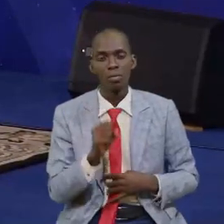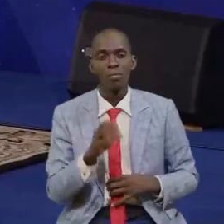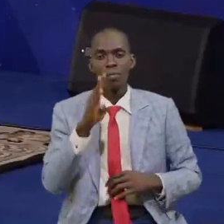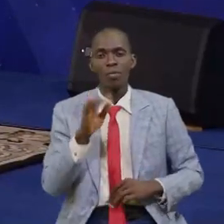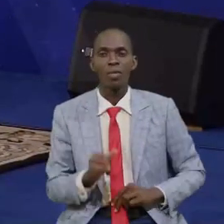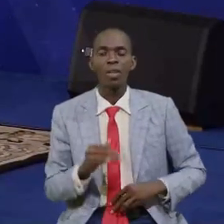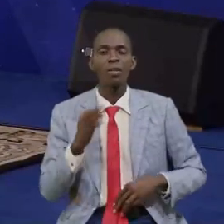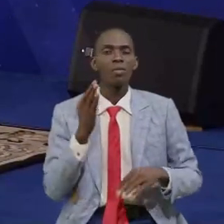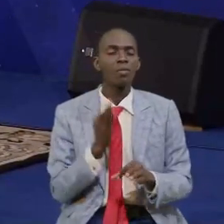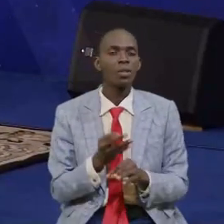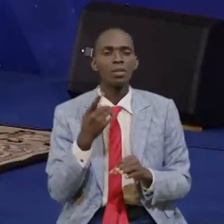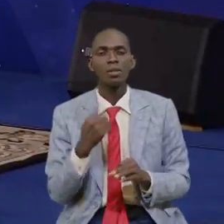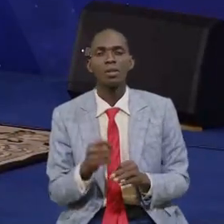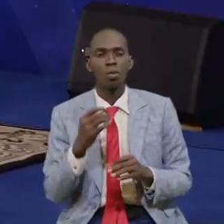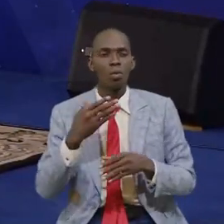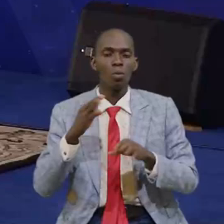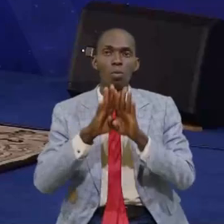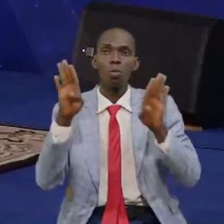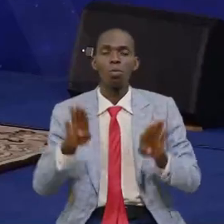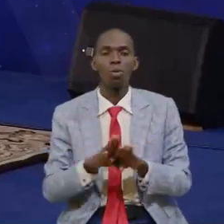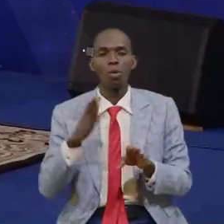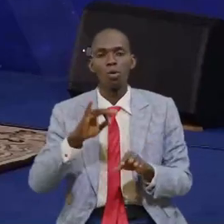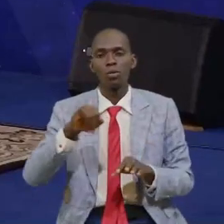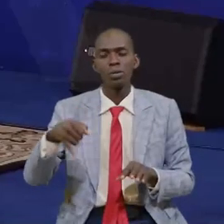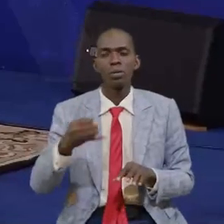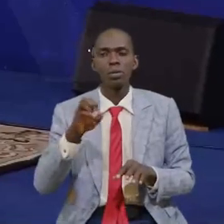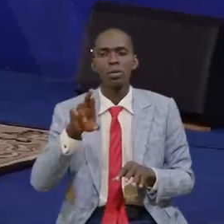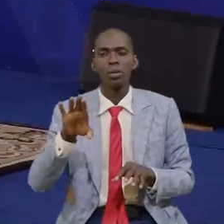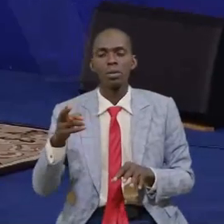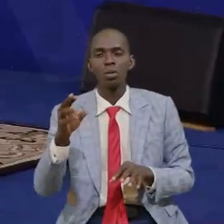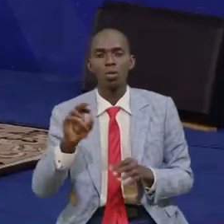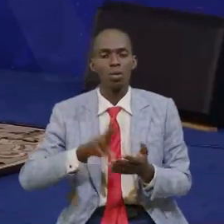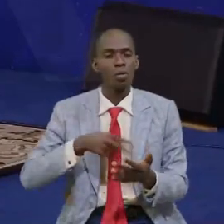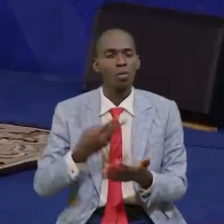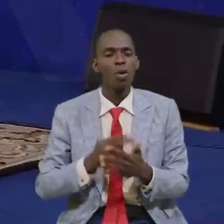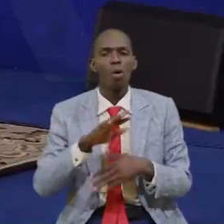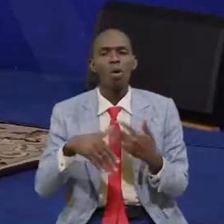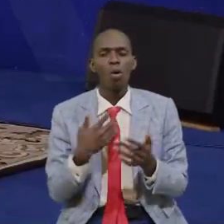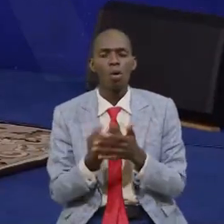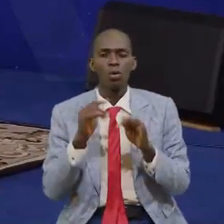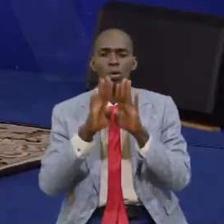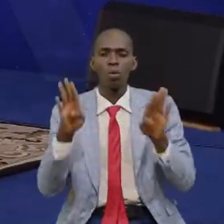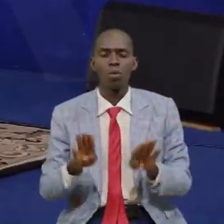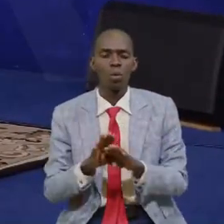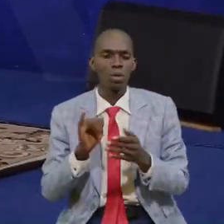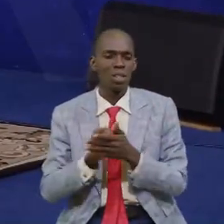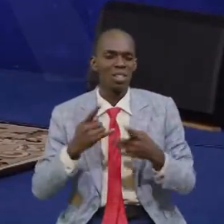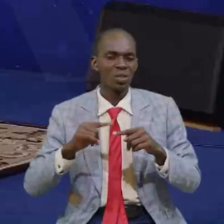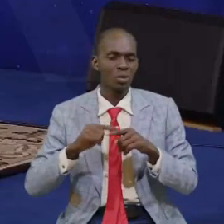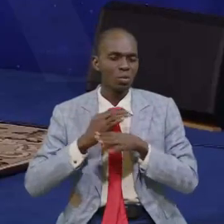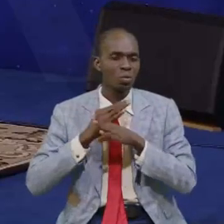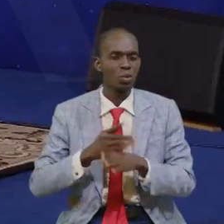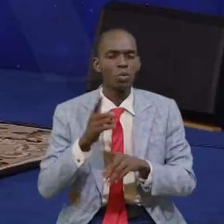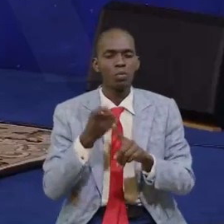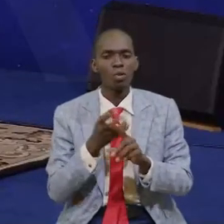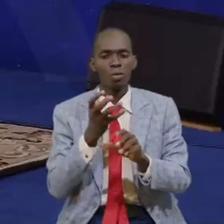foi que les murailles de Jéricho tombèrent. Toutes ces murailles qui essaient de t'empêcher